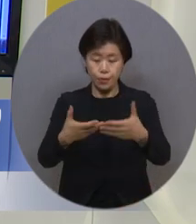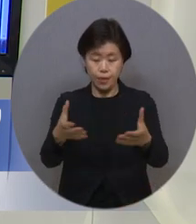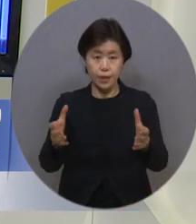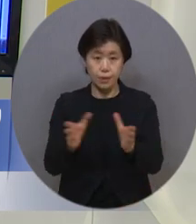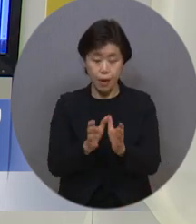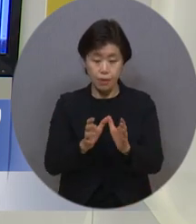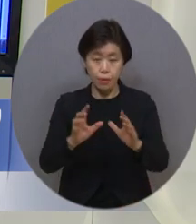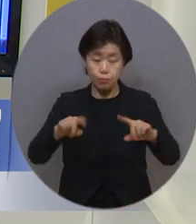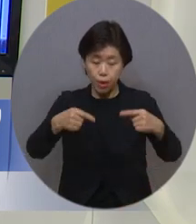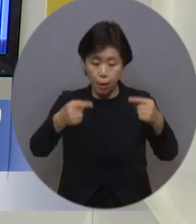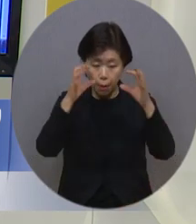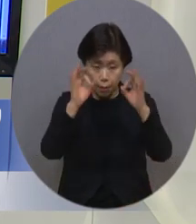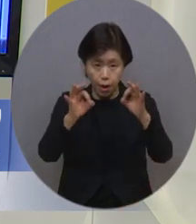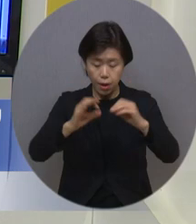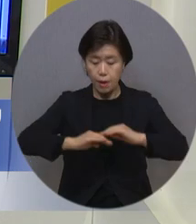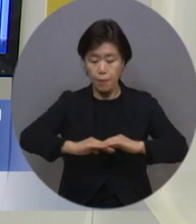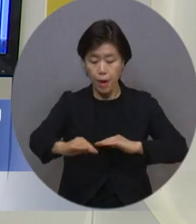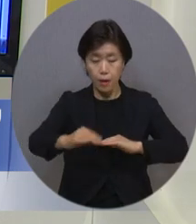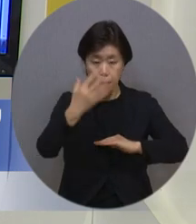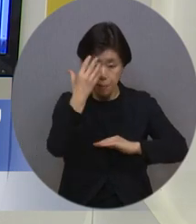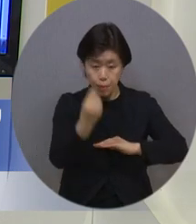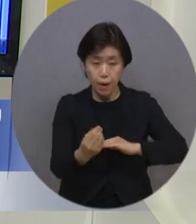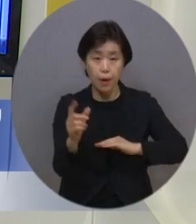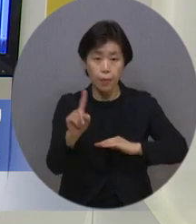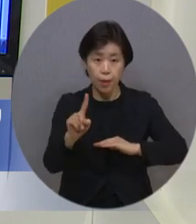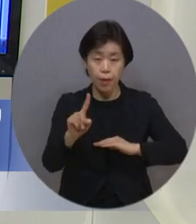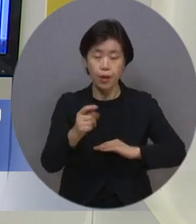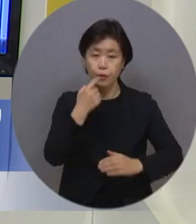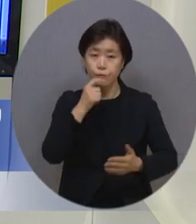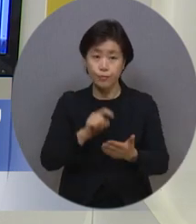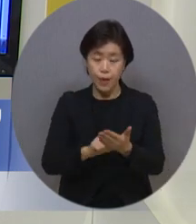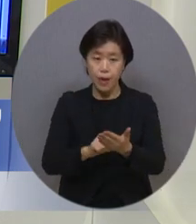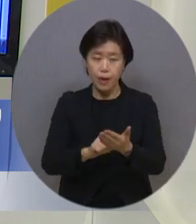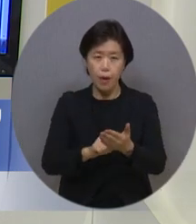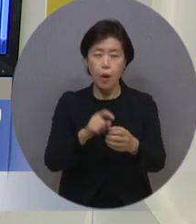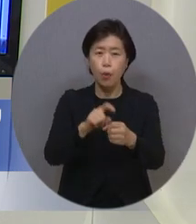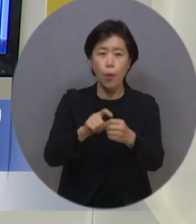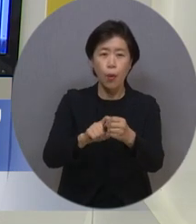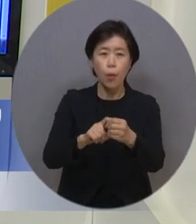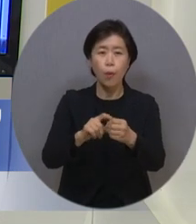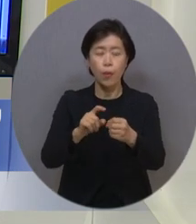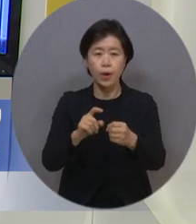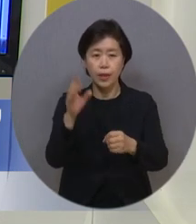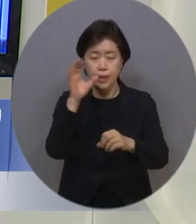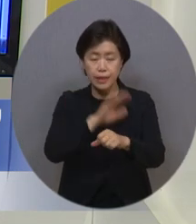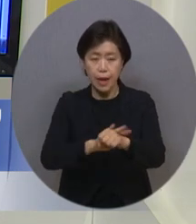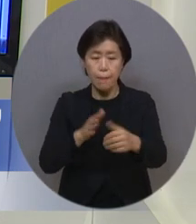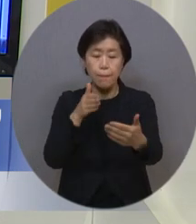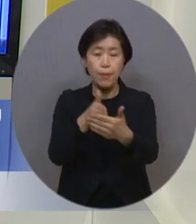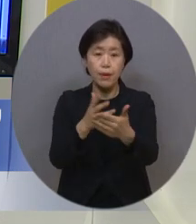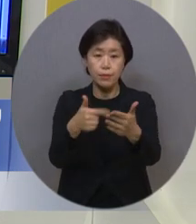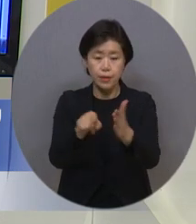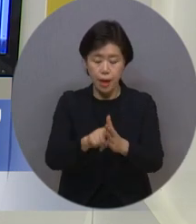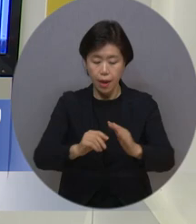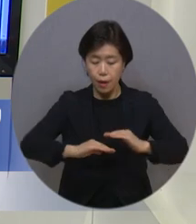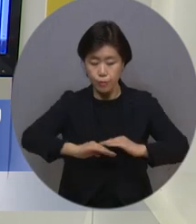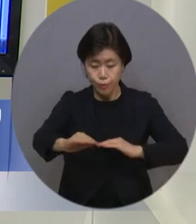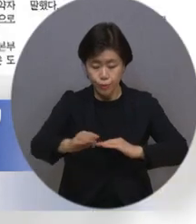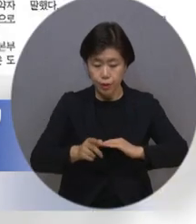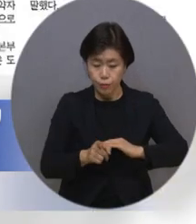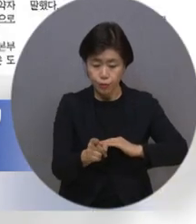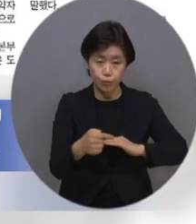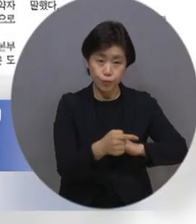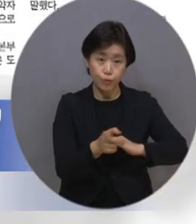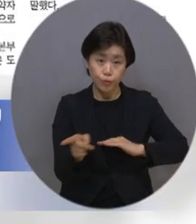방문해 바닥을 보면이 방문객이 쉽게 목적지를 찾을 수 있도록 유도하는 실선으로 된 부착물을 보신 적이 있을